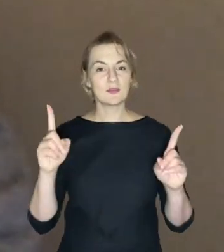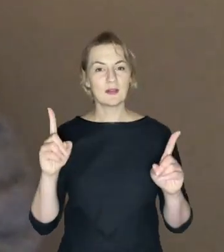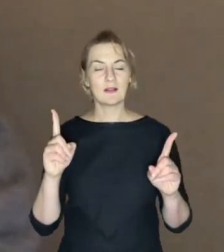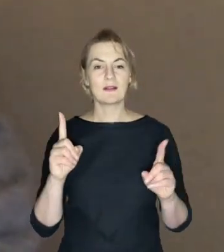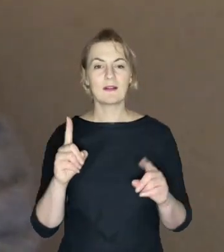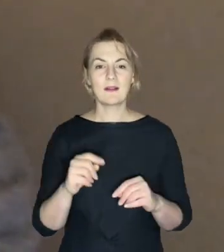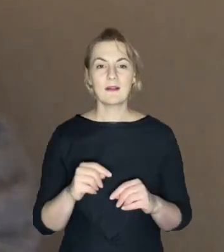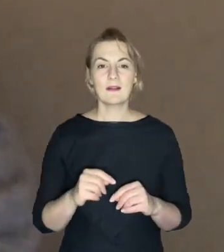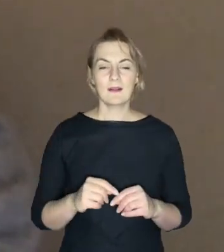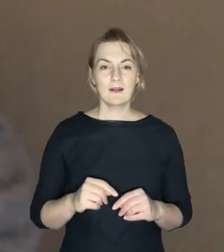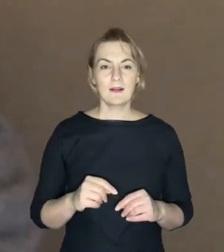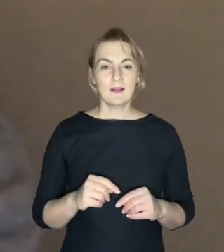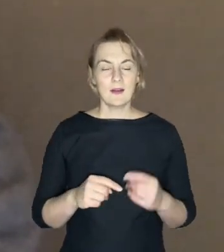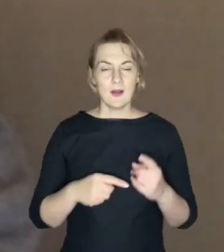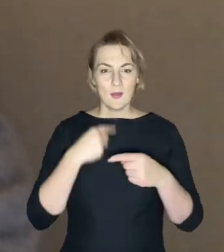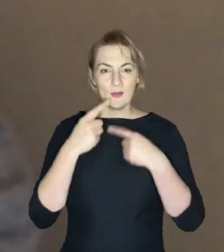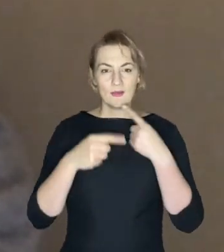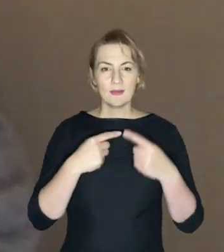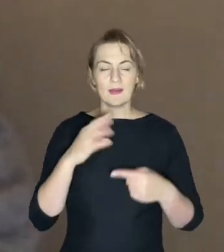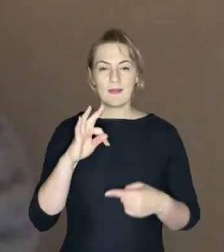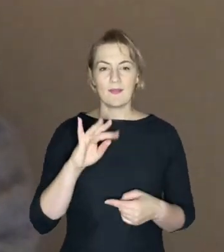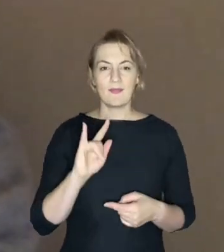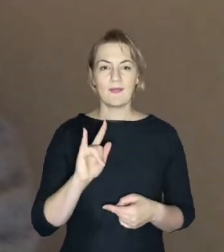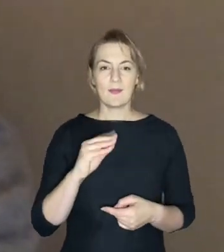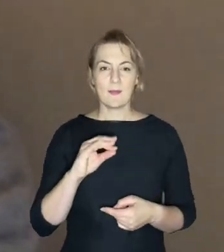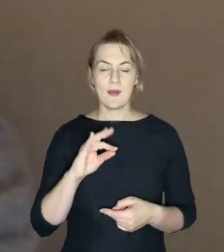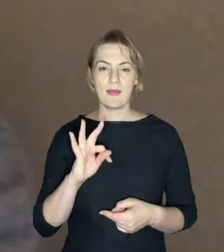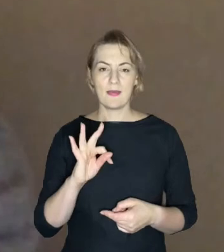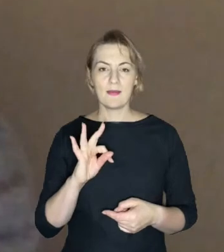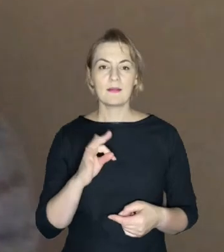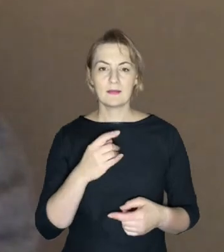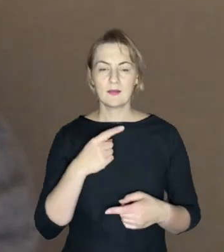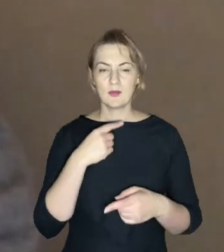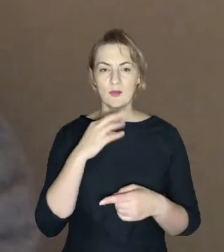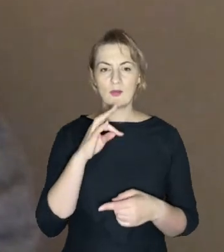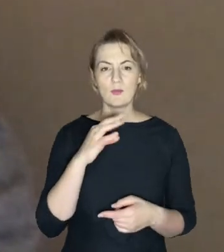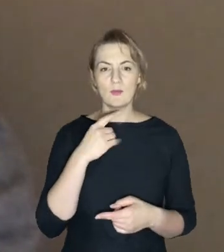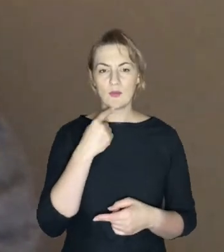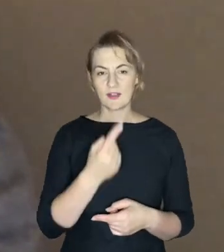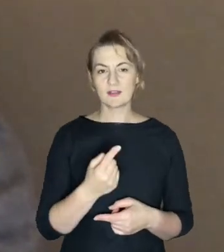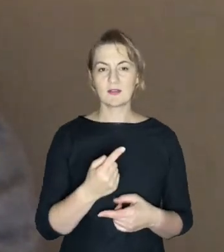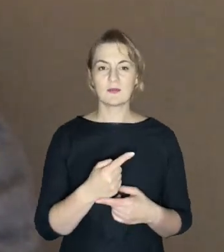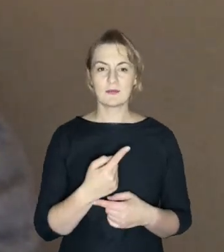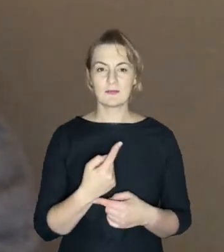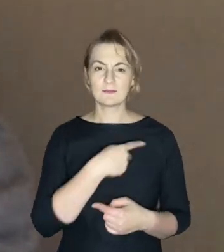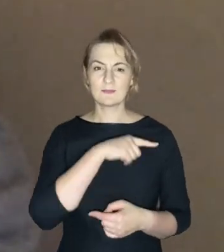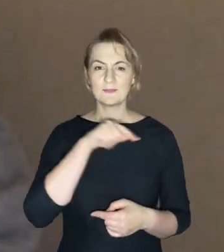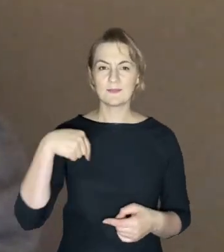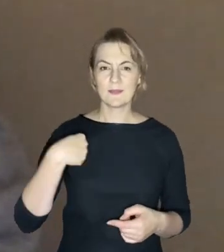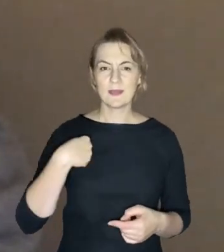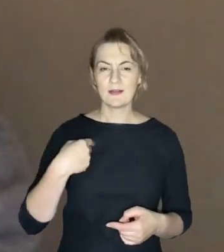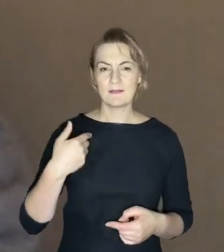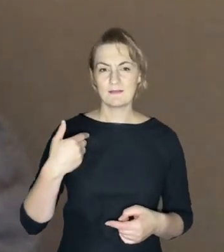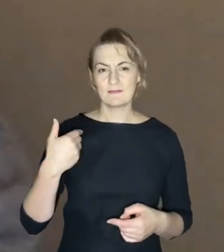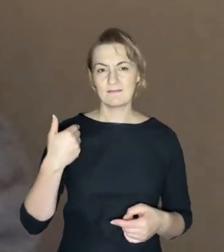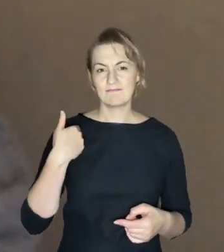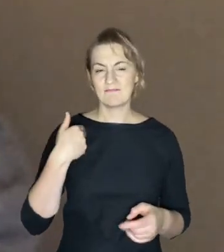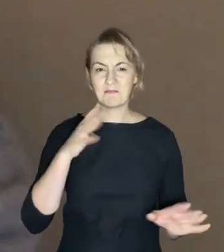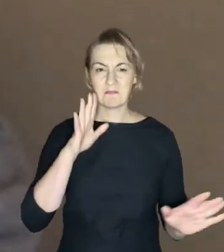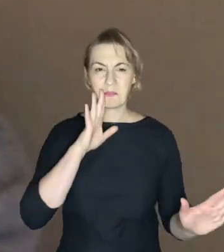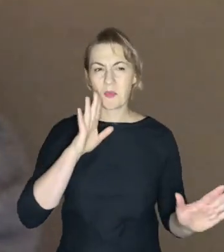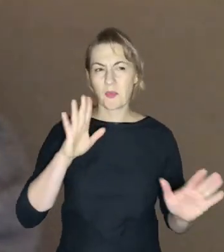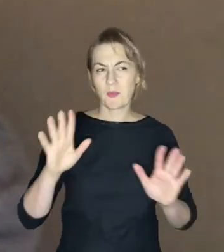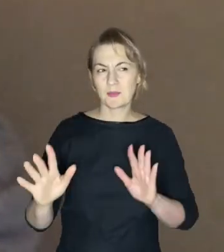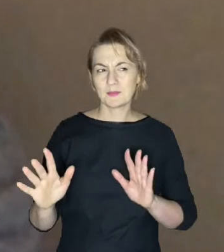chyba tybetańskich, Trungpa, powiedział, my staliśmy się czymś podobnym,